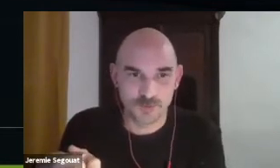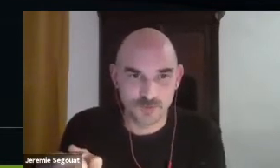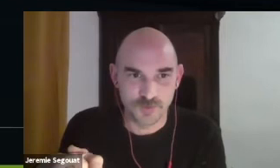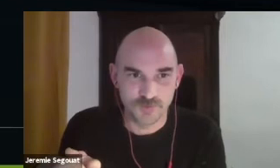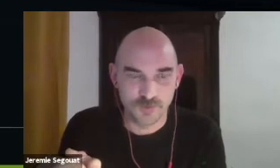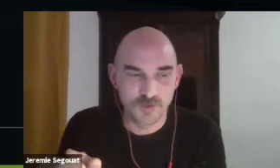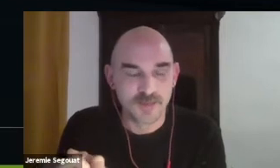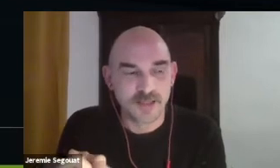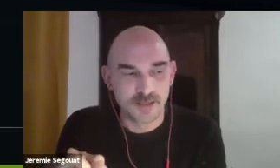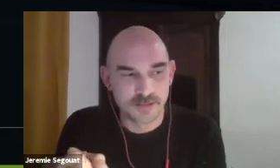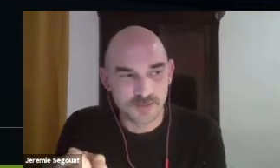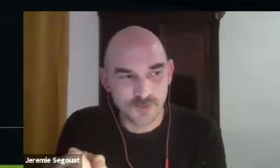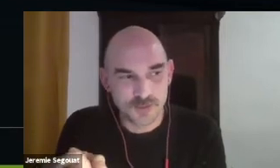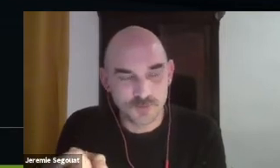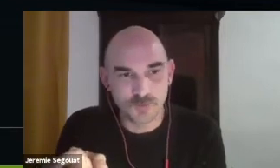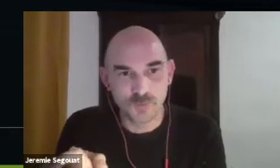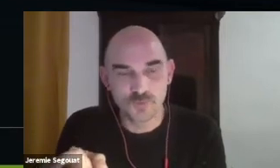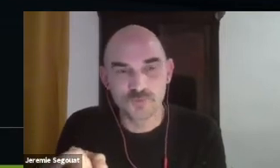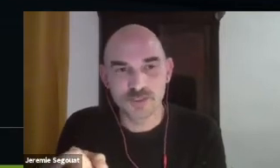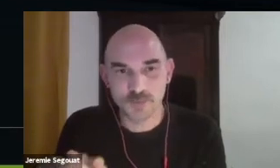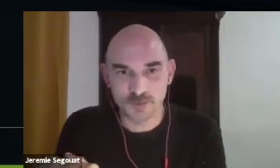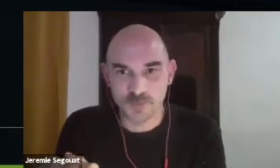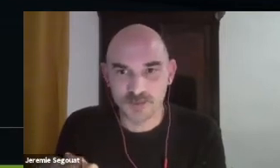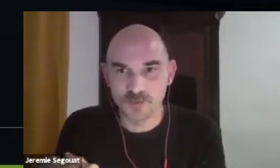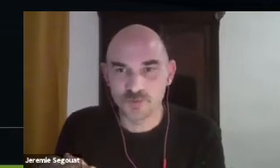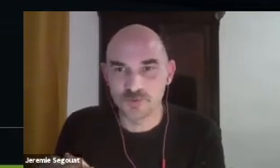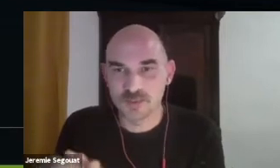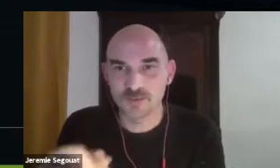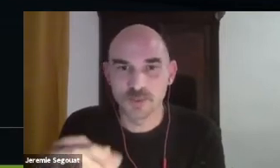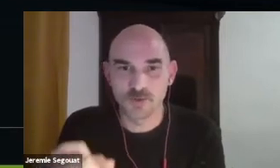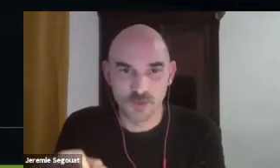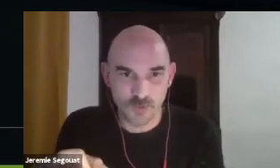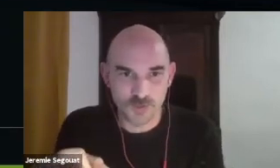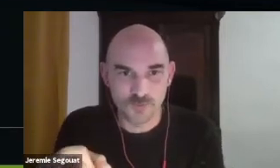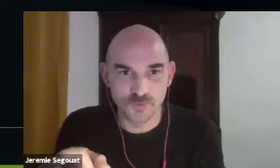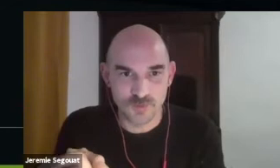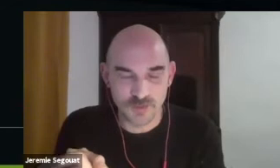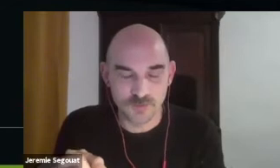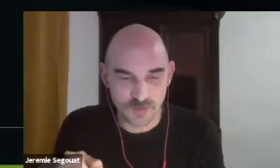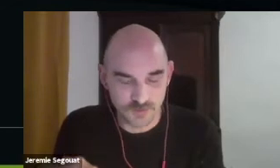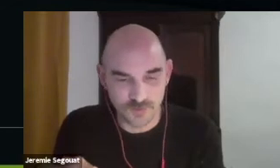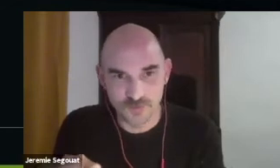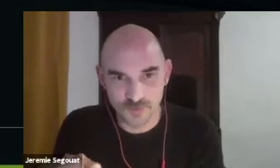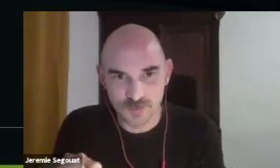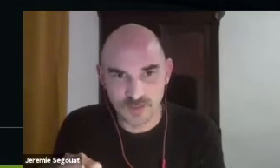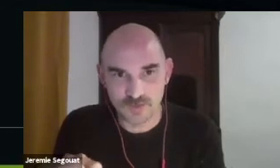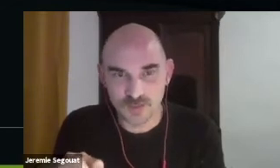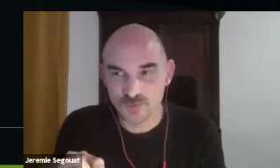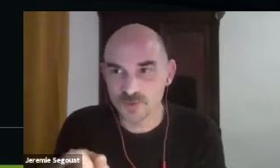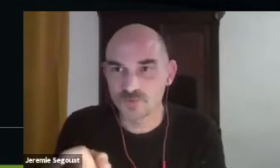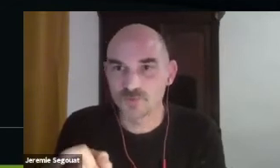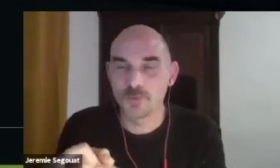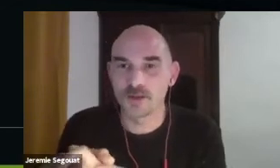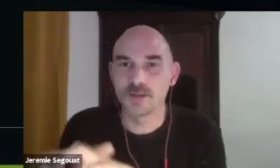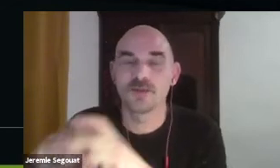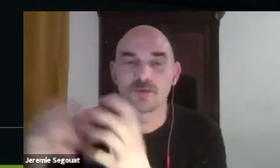les personnes sordes et aveugles et c'est effectivement beaucoup d'expériences pratiques que je tire de mes collaborations au sein de cette de cette association